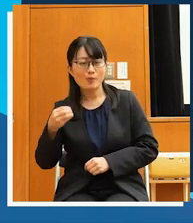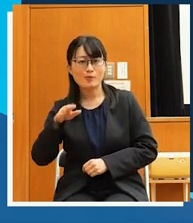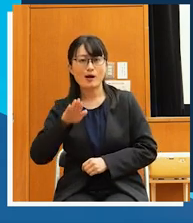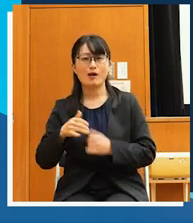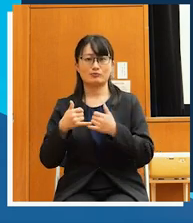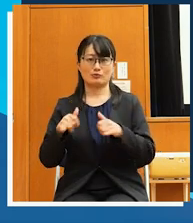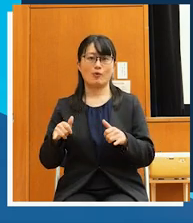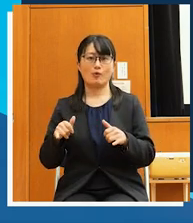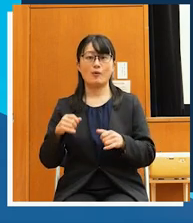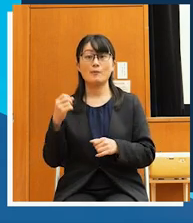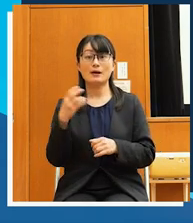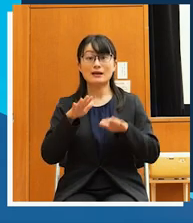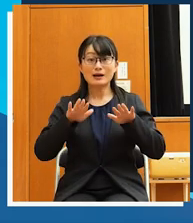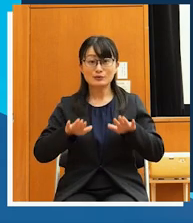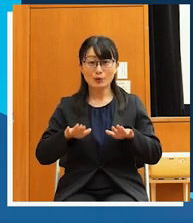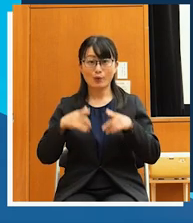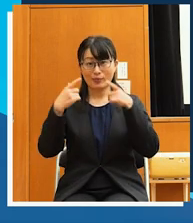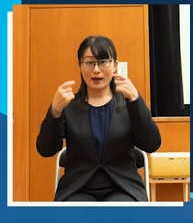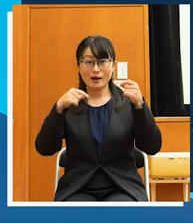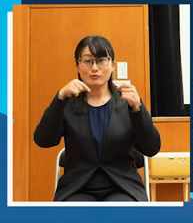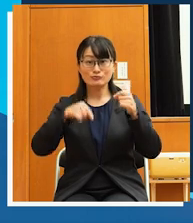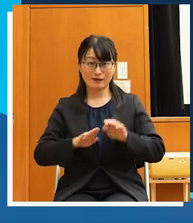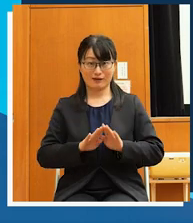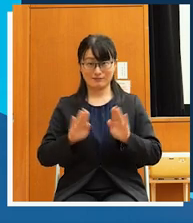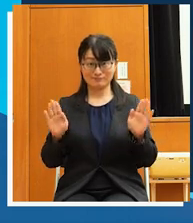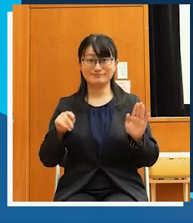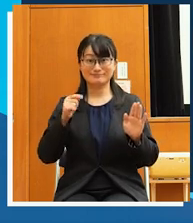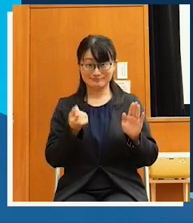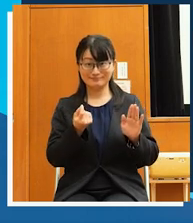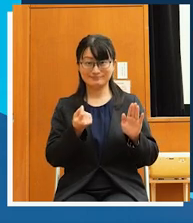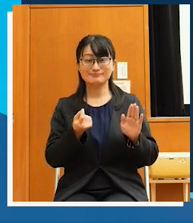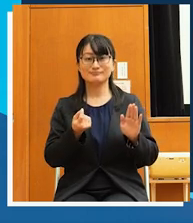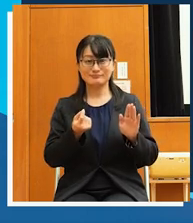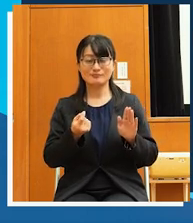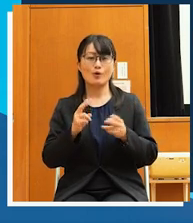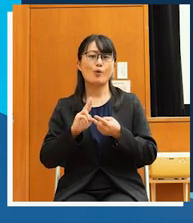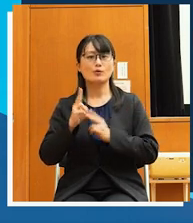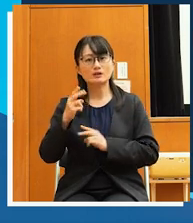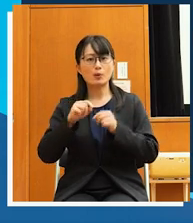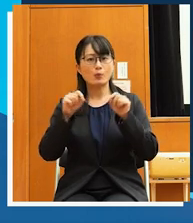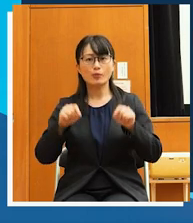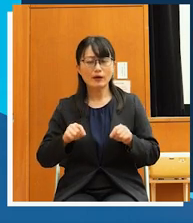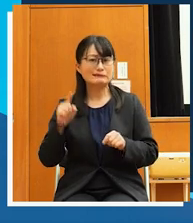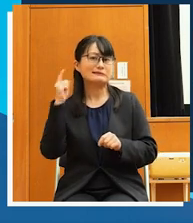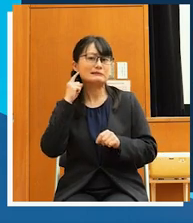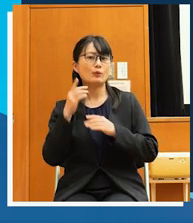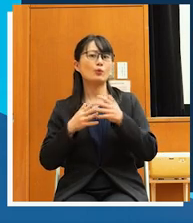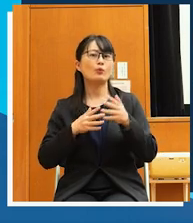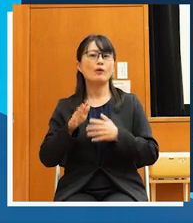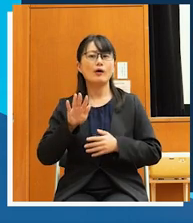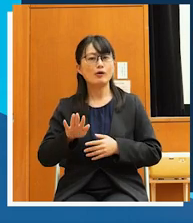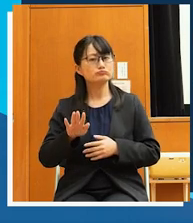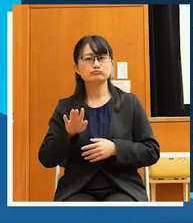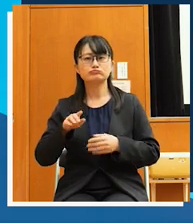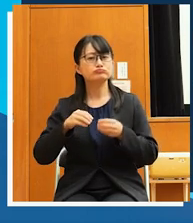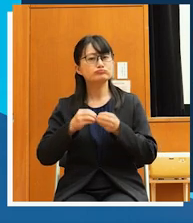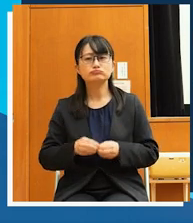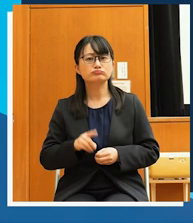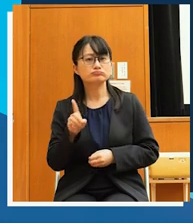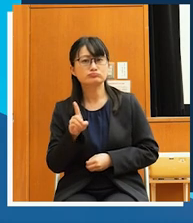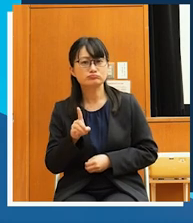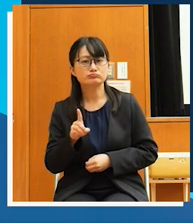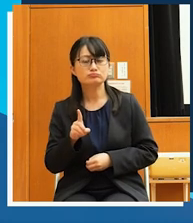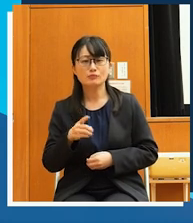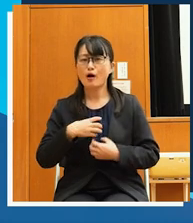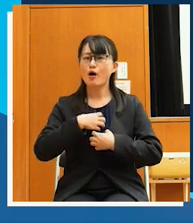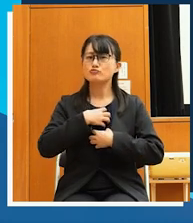大学での開催ですのでえ沖縄の記事の問題って聞いたことあるけれどもどんな問題なのかな苦難の歴史っていうコメントを出す